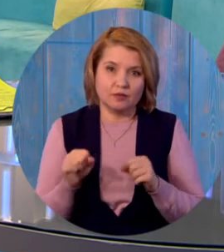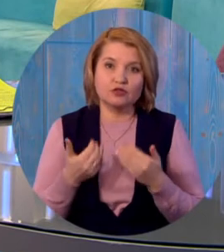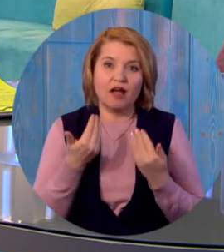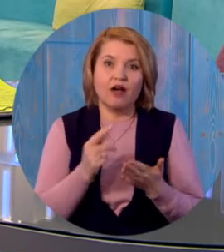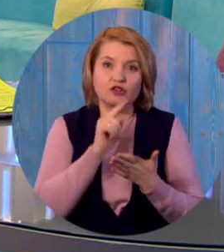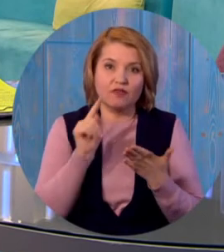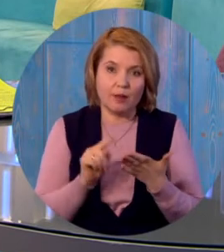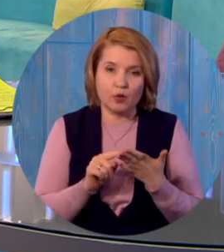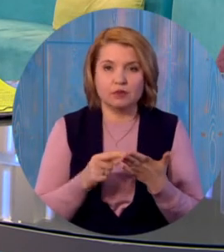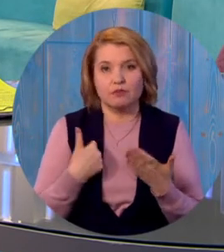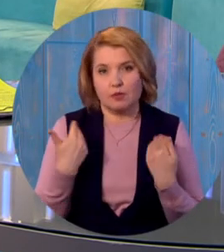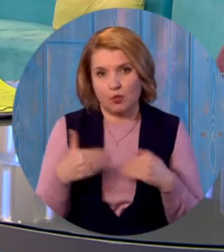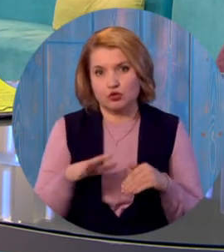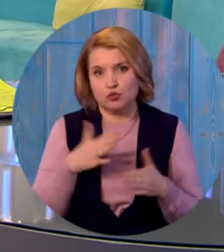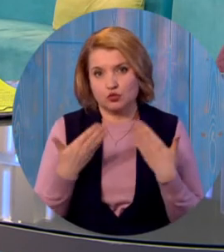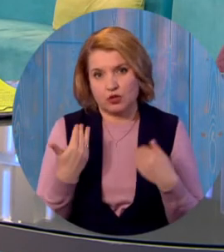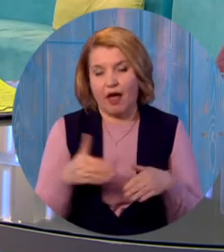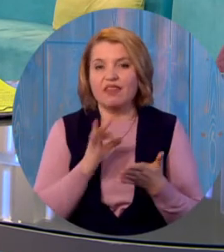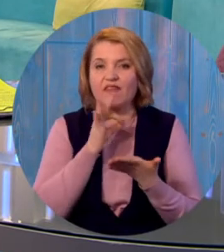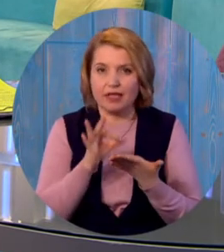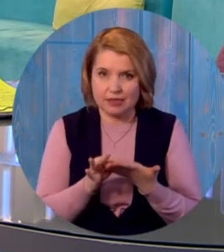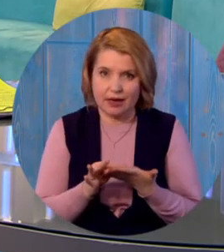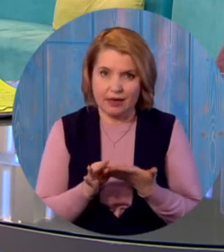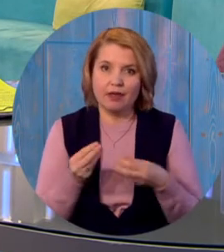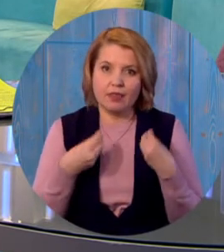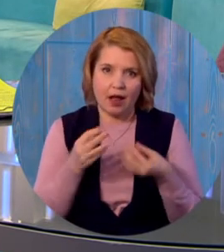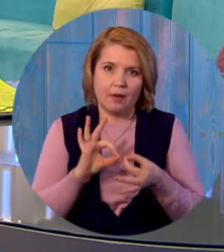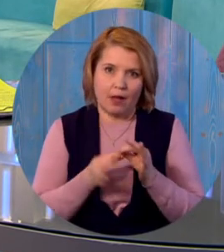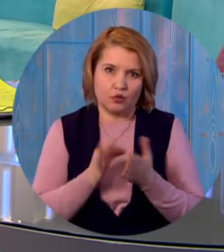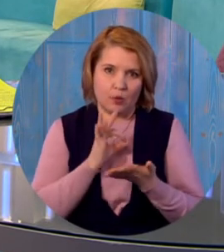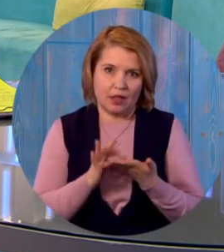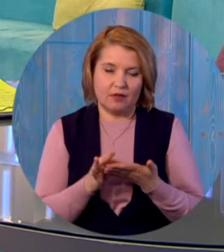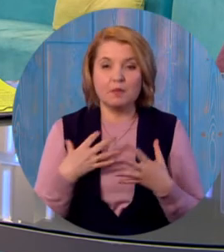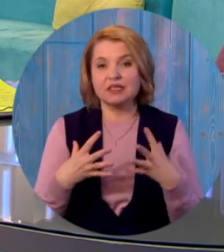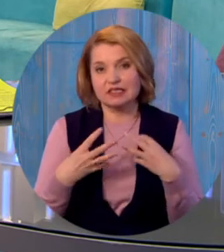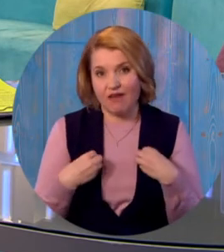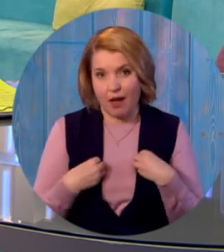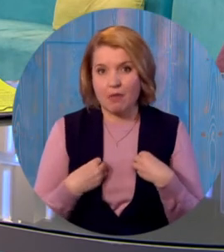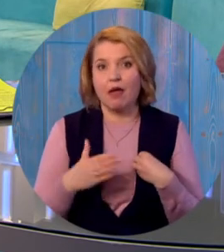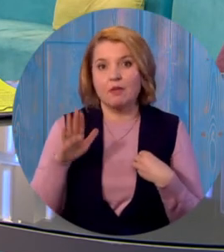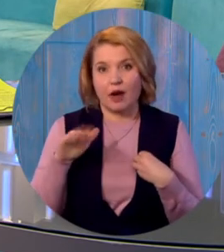успели по каким-либо причинам задать. Мы уже ответили и дали подробный ответ. Мы на этом прощаемся и